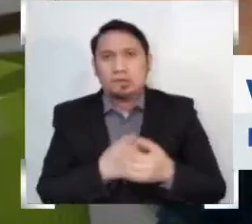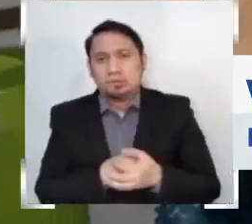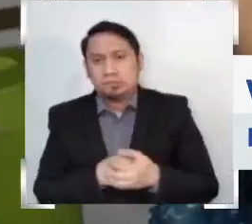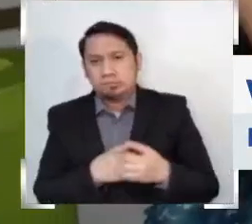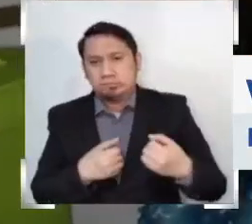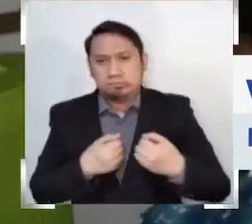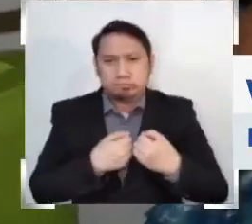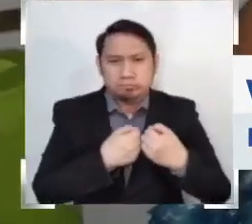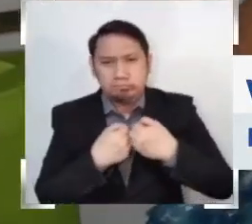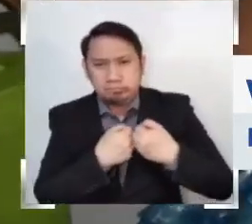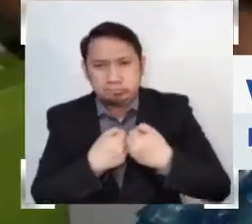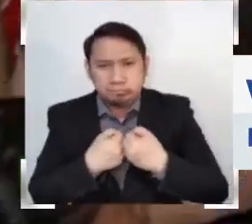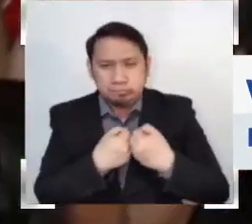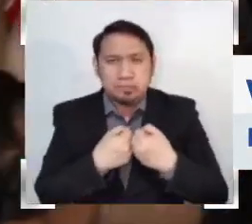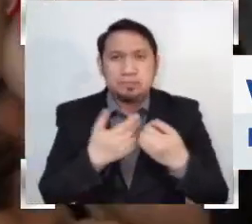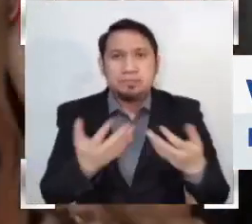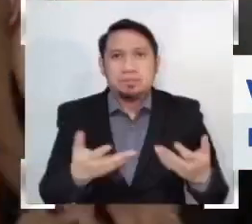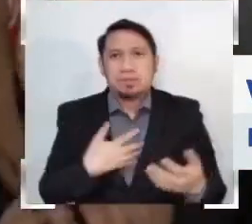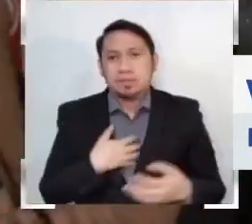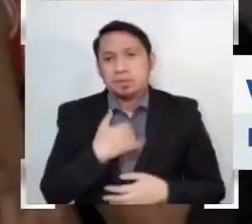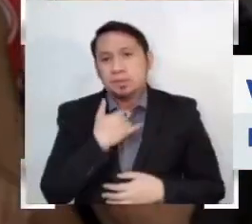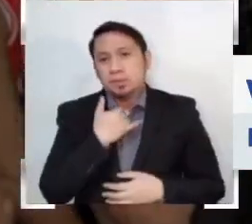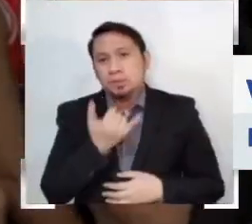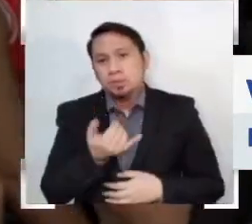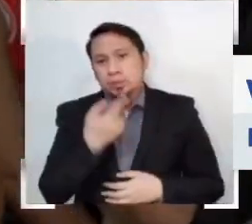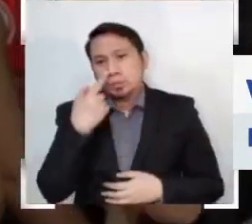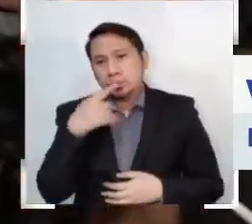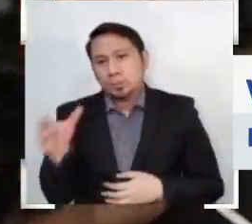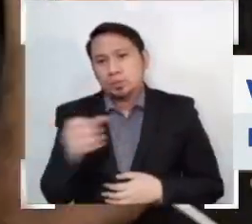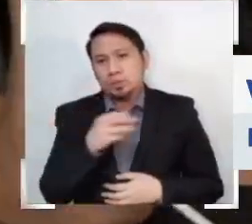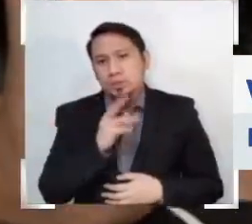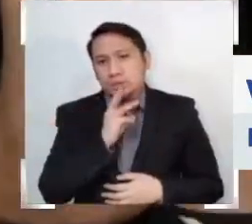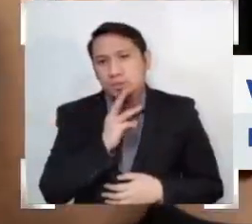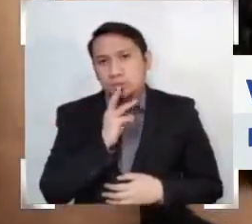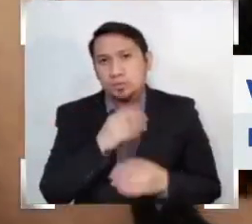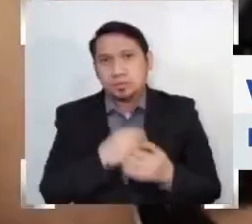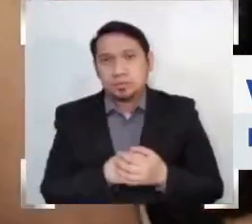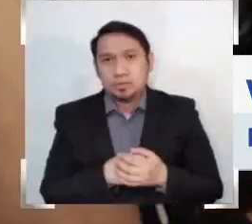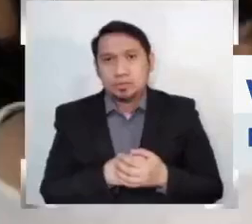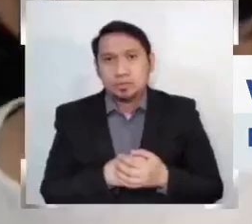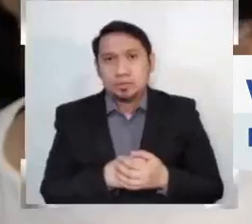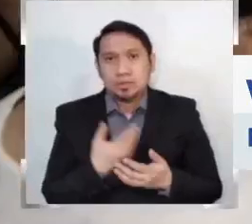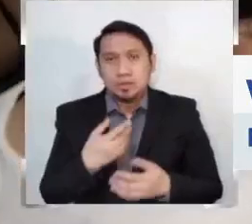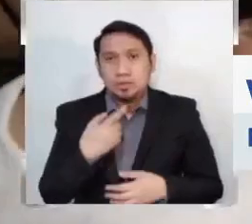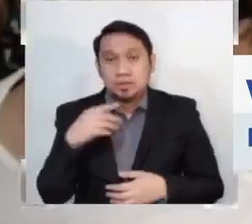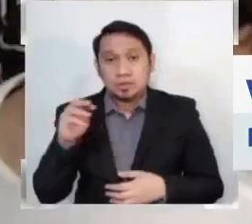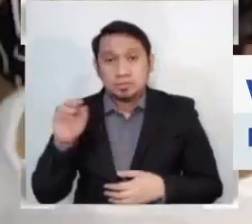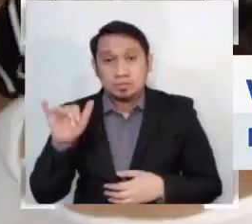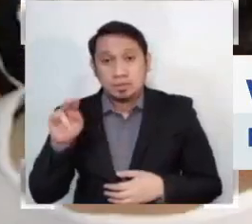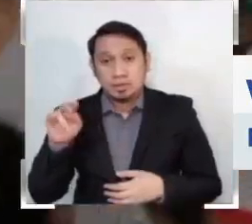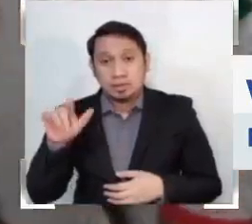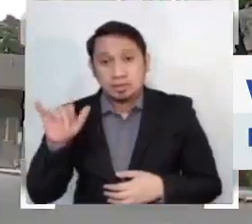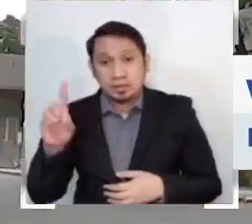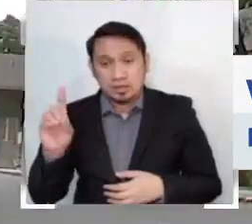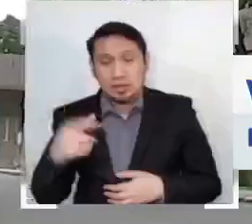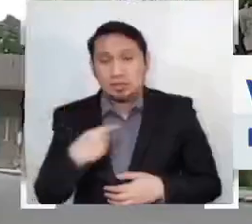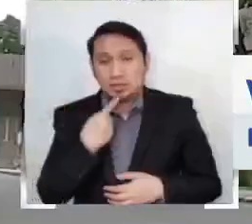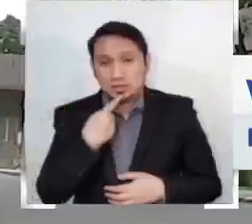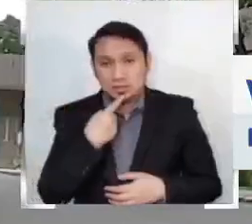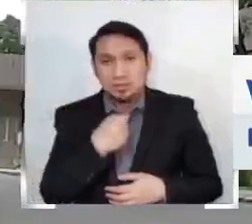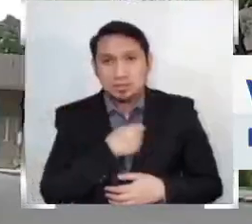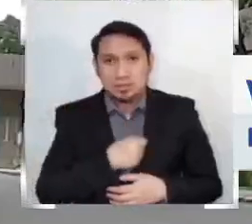pang sigawan para lang makapag-uwi ng tubig. Nauna nang nagpaabot ng paumanhi ng Maynilad sa mga apektadong